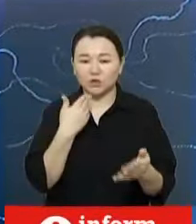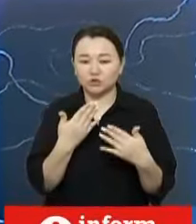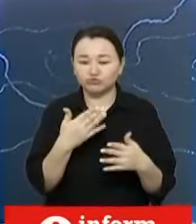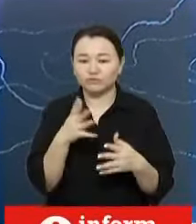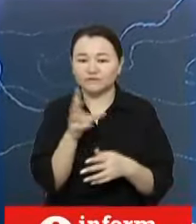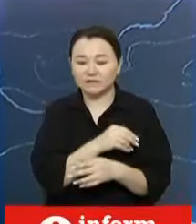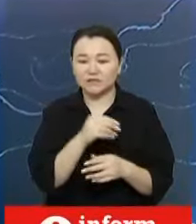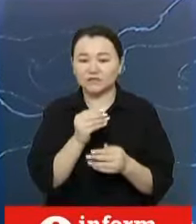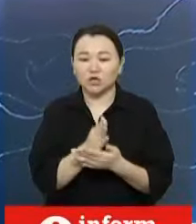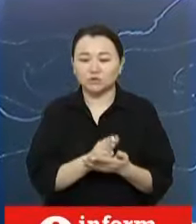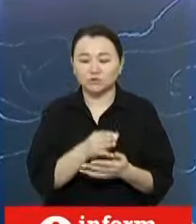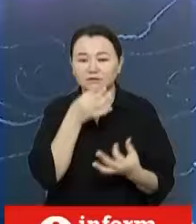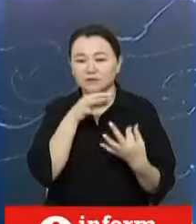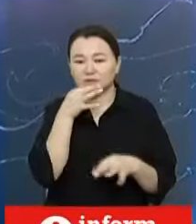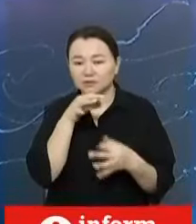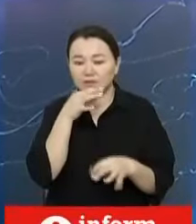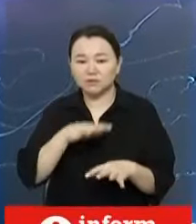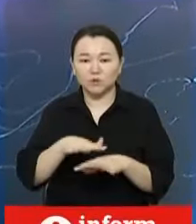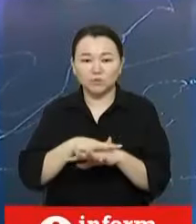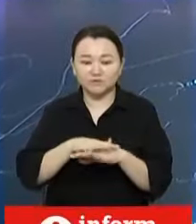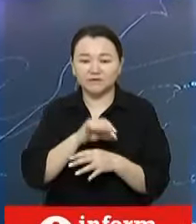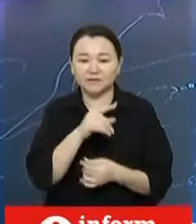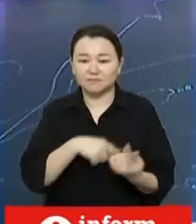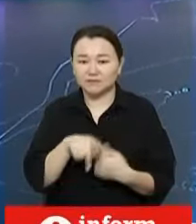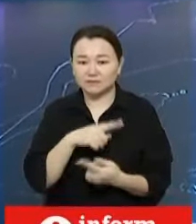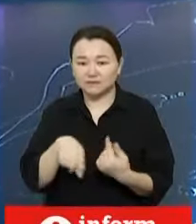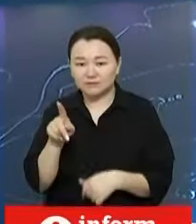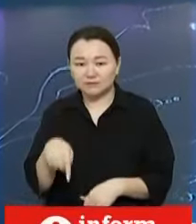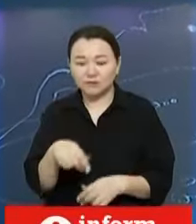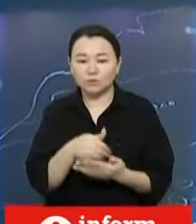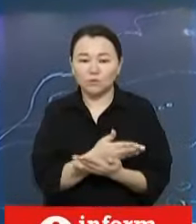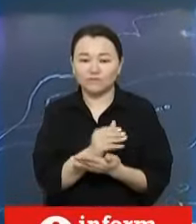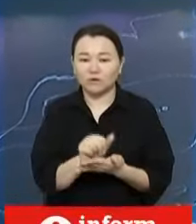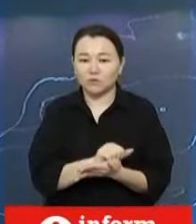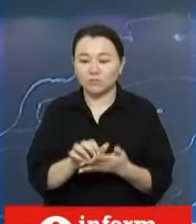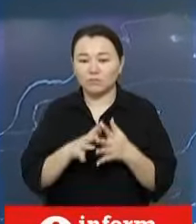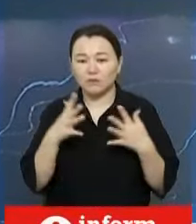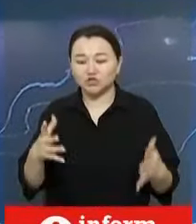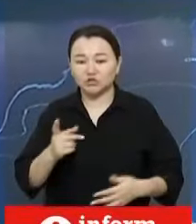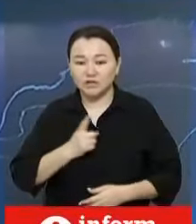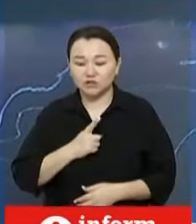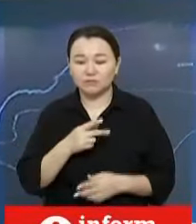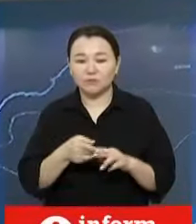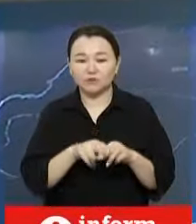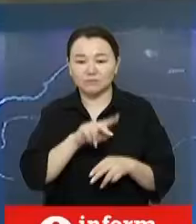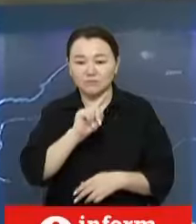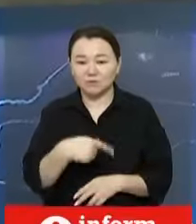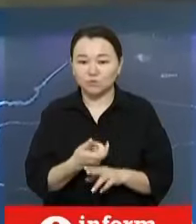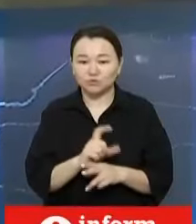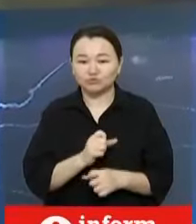подвергались заслуженные критики со стороны общества и бизнеса от Нового документа большие ожидания поэтому и требования